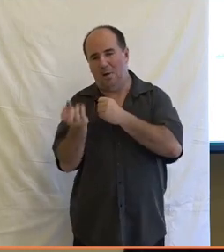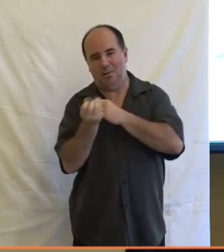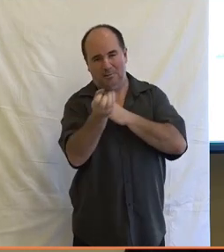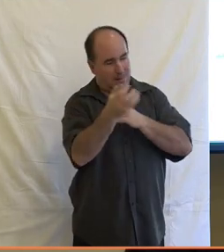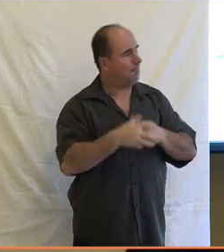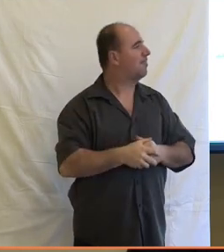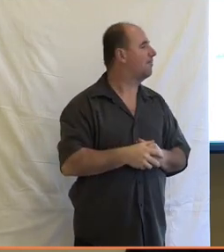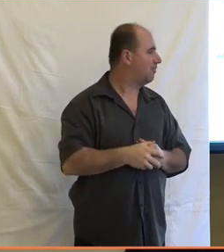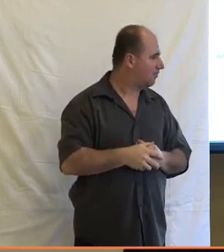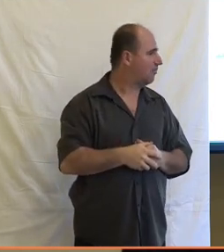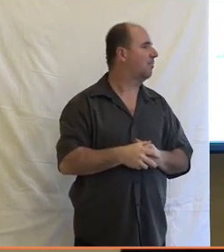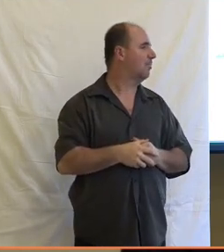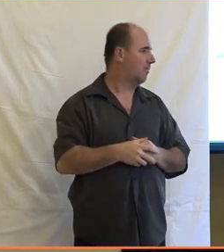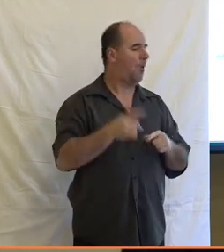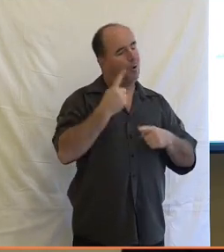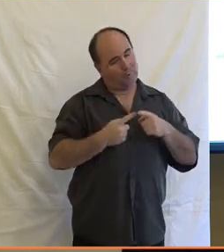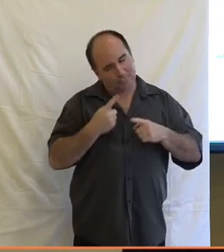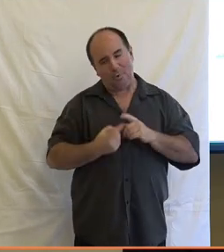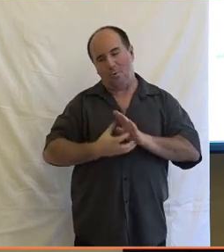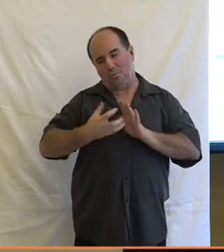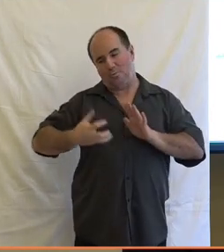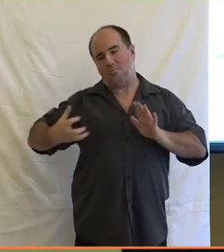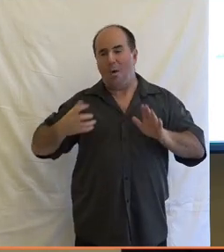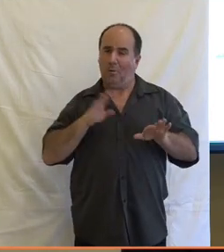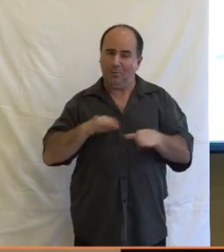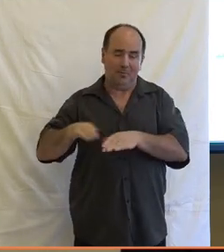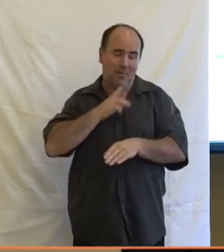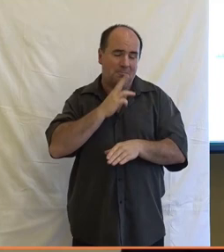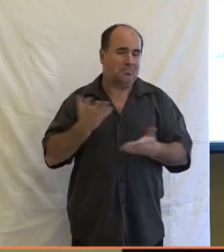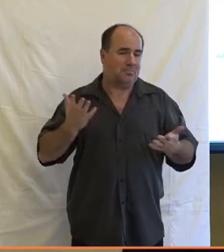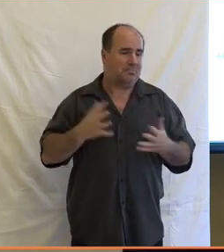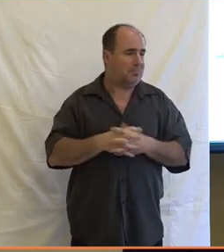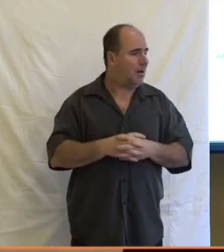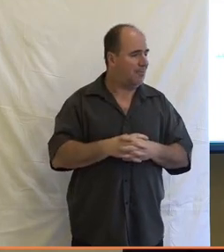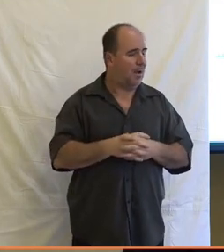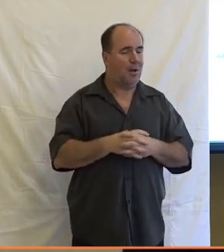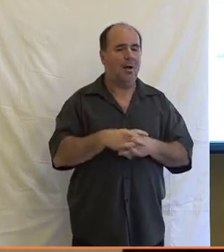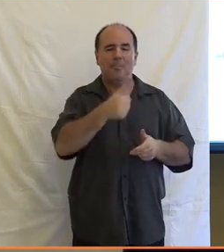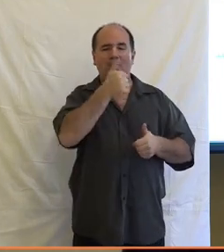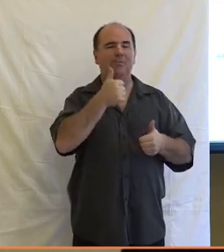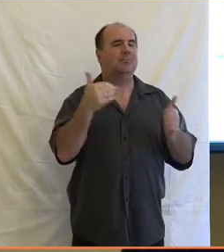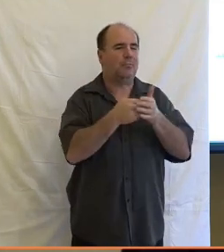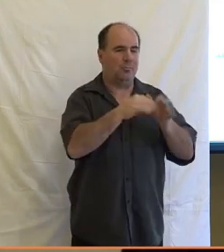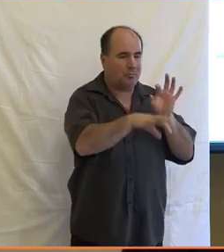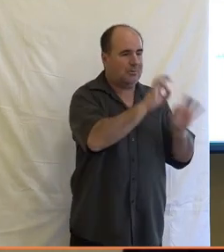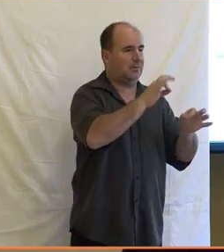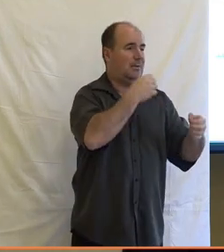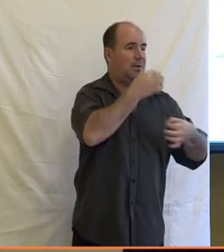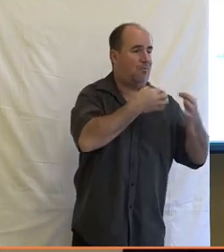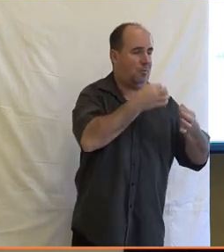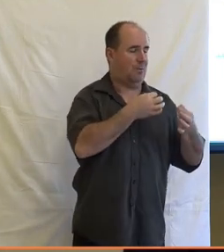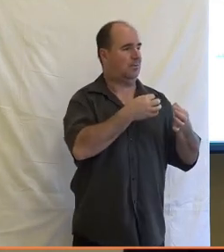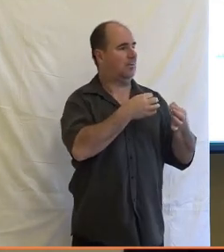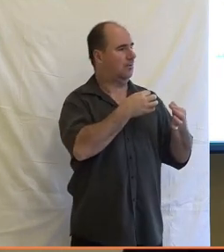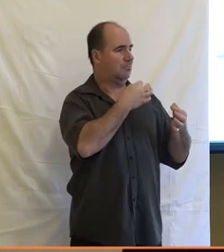třeba trošku díl trvá, protože je zatím skutečně potřeba zjistit ty informace, skontaktovat se třeba